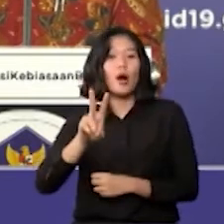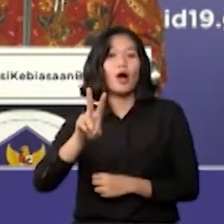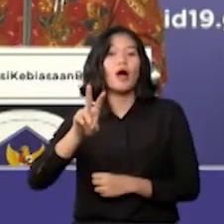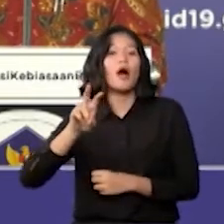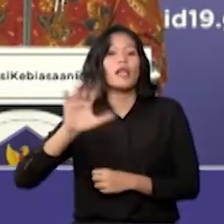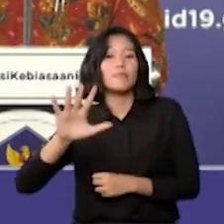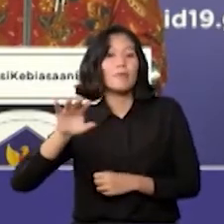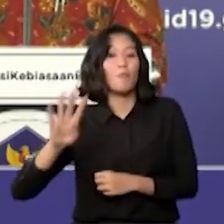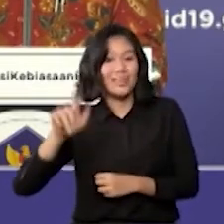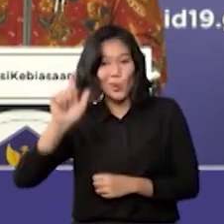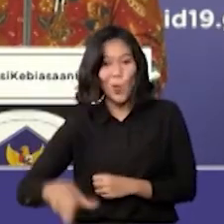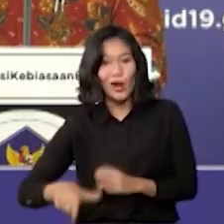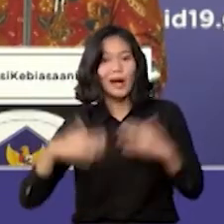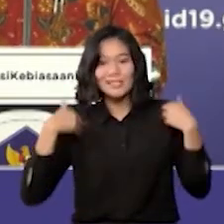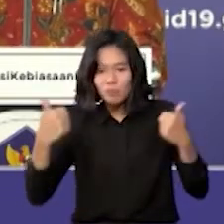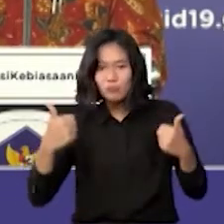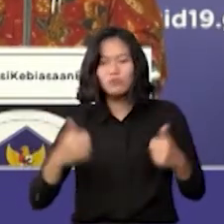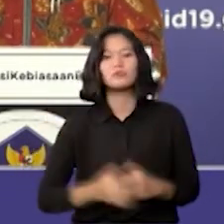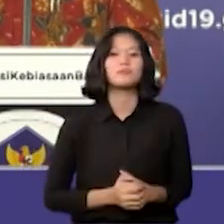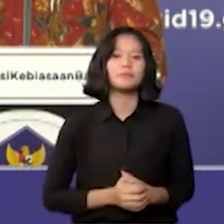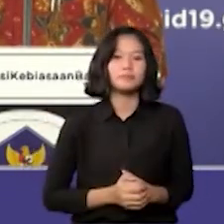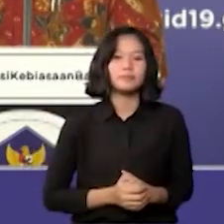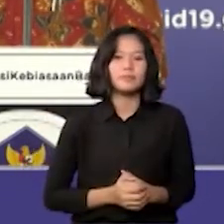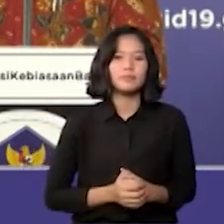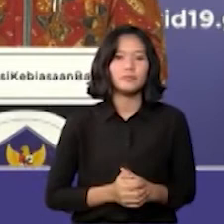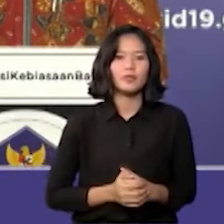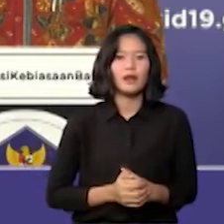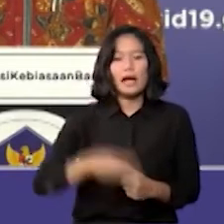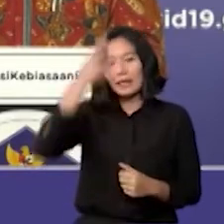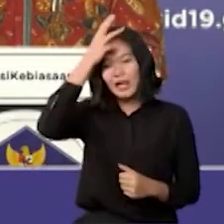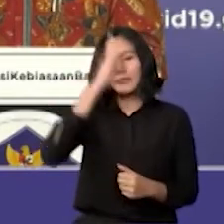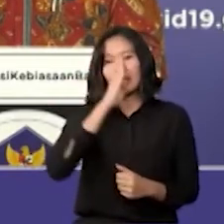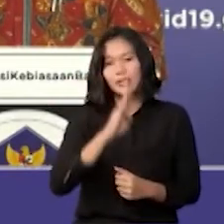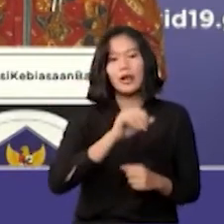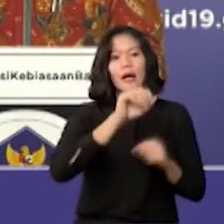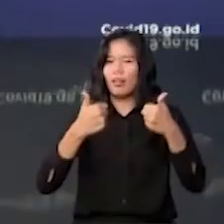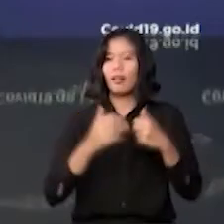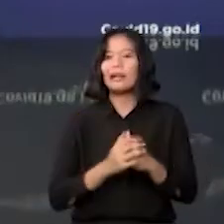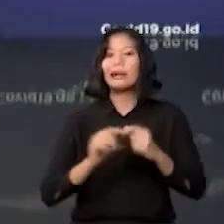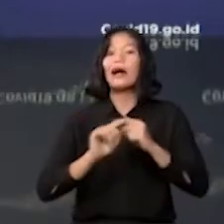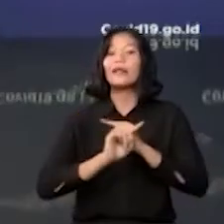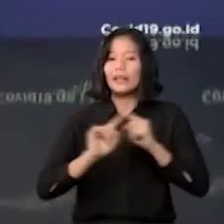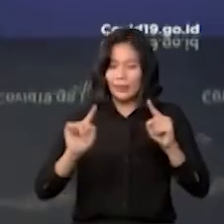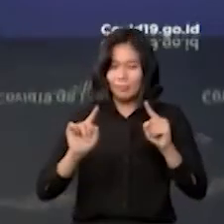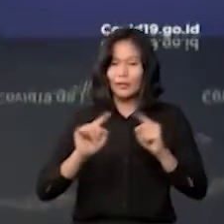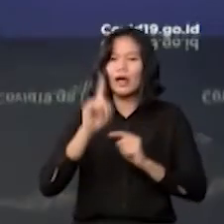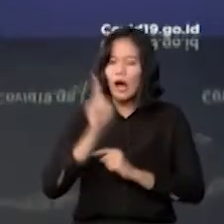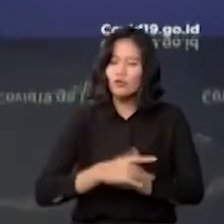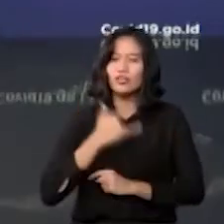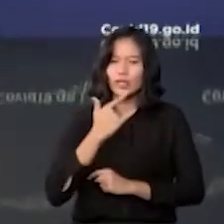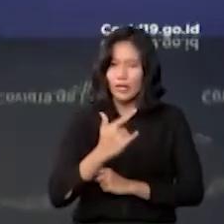dan mencuci tangan menggunakan sabun dan air yang mengalir harus dilakukan oleh setiap masyarakat di setiap saat kasus kita tetap harus